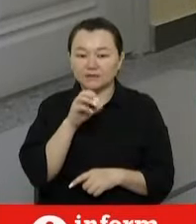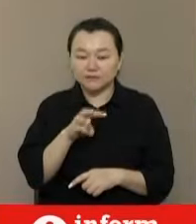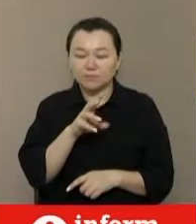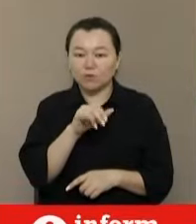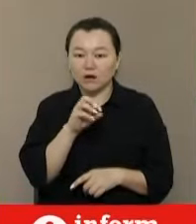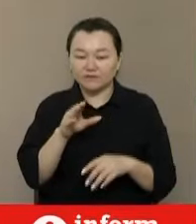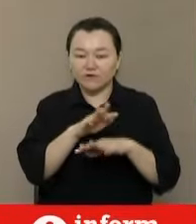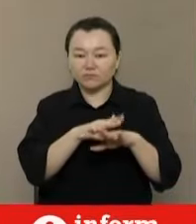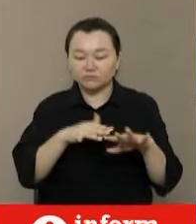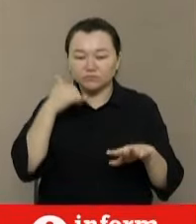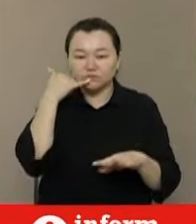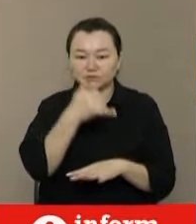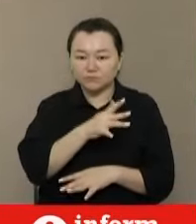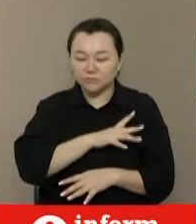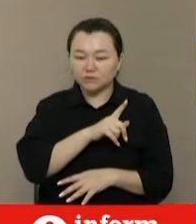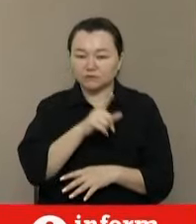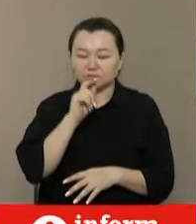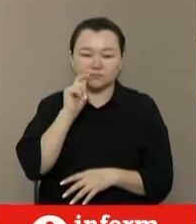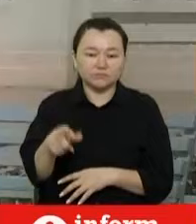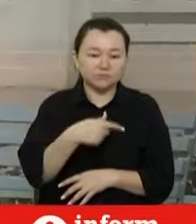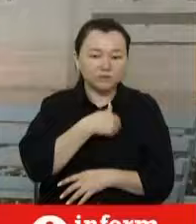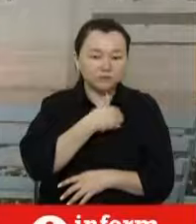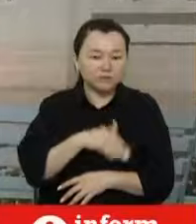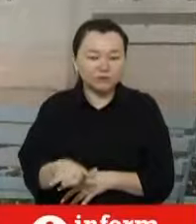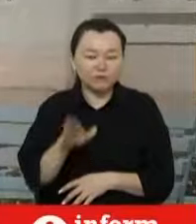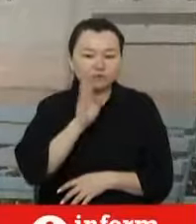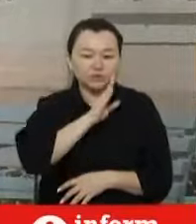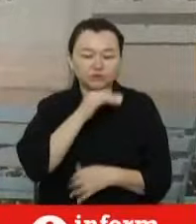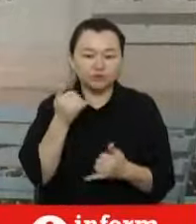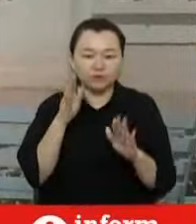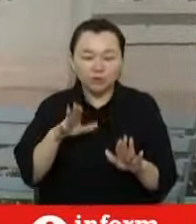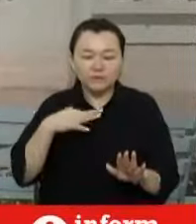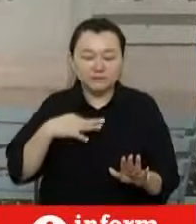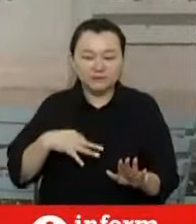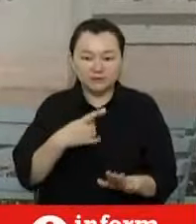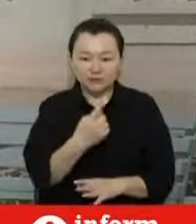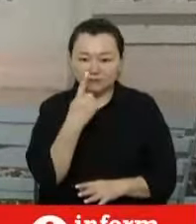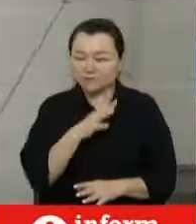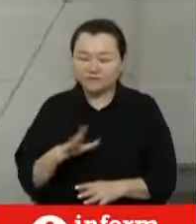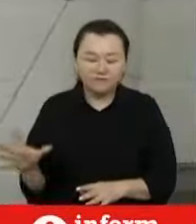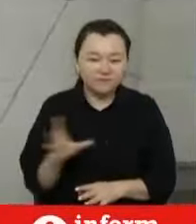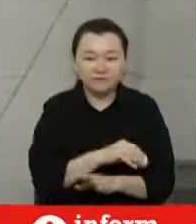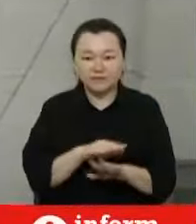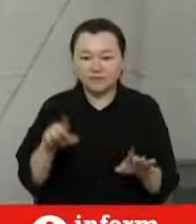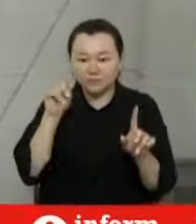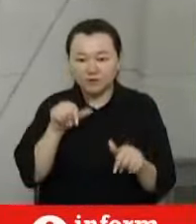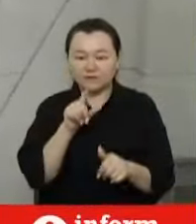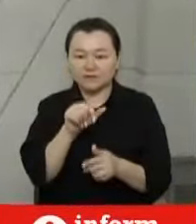Мұнатовадан кешірім сұрап хабарласқан. Алайда кешірім бермеймін деген келіншек енді тек баласы үшін емес, барлық оқушының құқығы